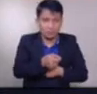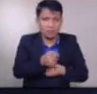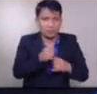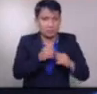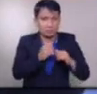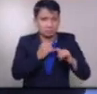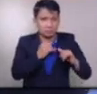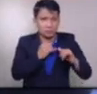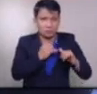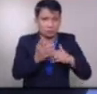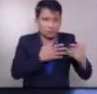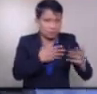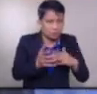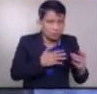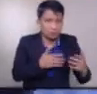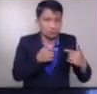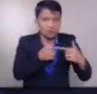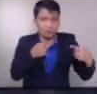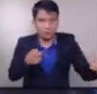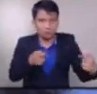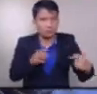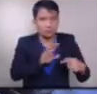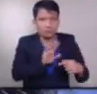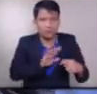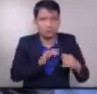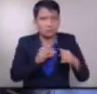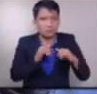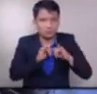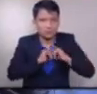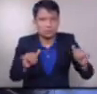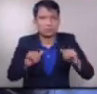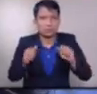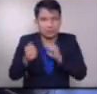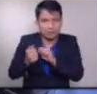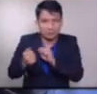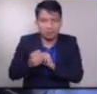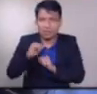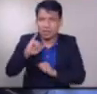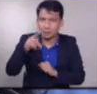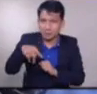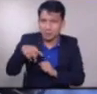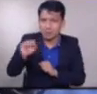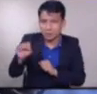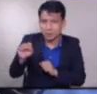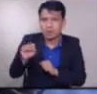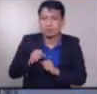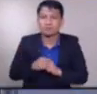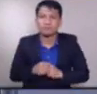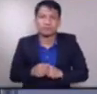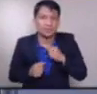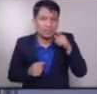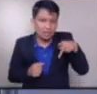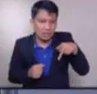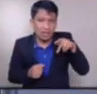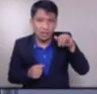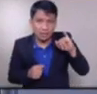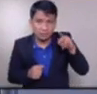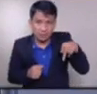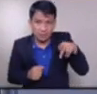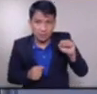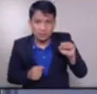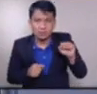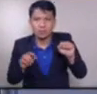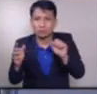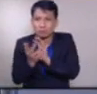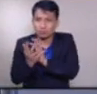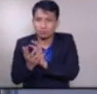Kahit man tayo mag-aaway, hindi tayo maghihiwalay. So yun ang ibig sabihin ng IPS. Okay. So yung IPS na yan po ay